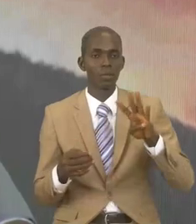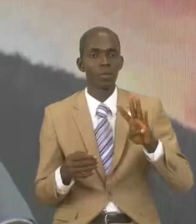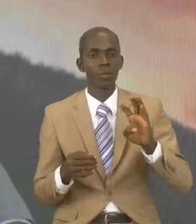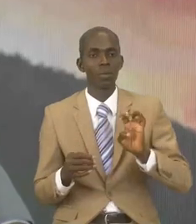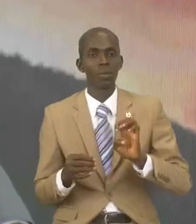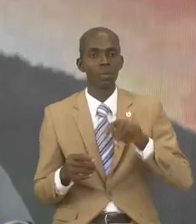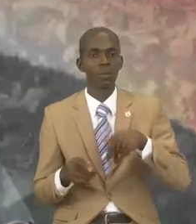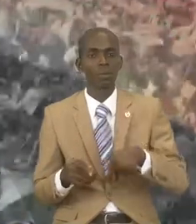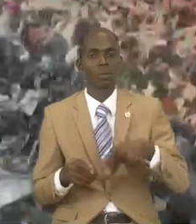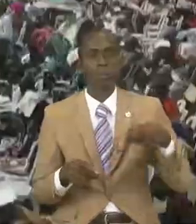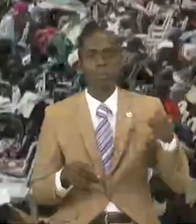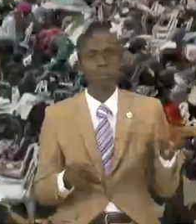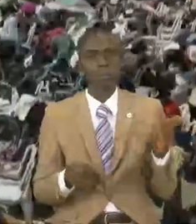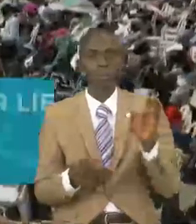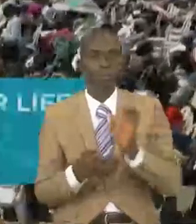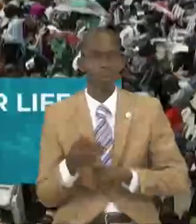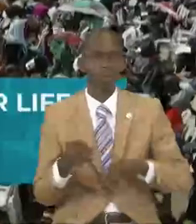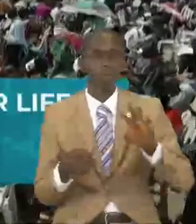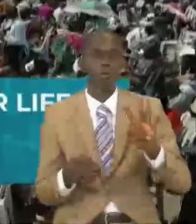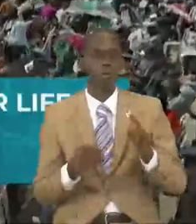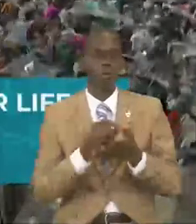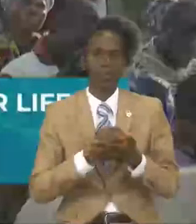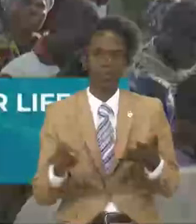22, Éphésiens 4,